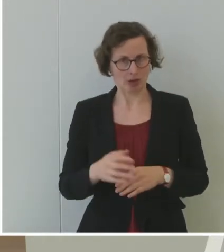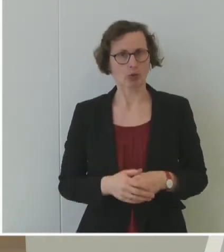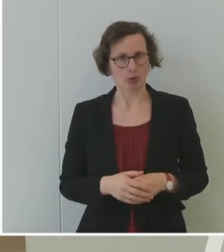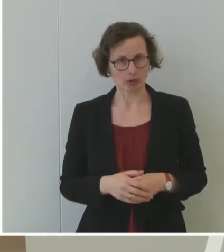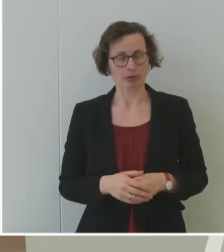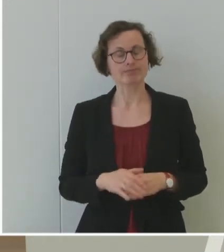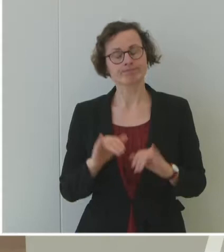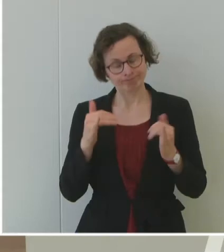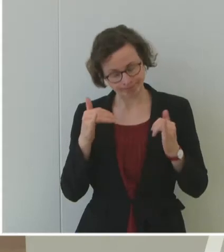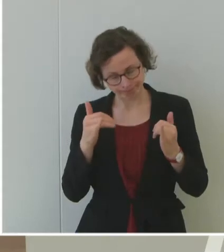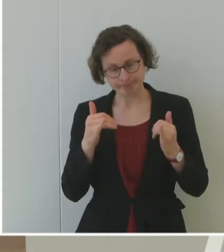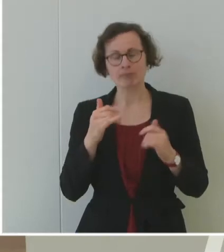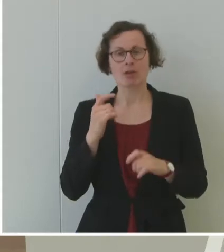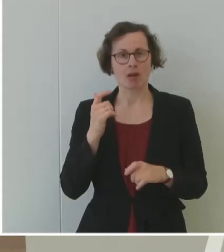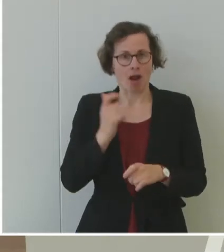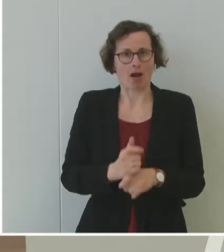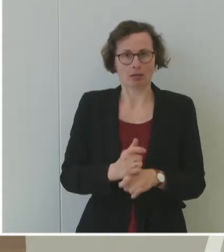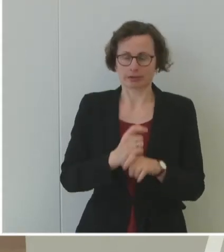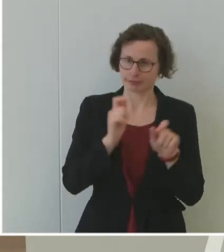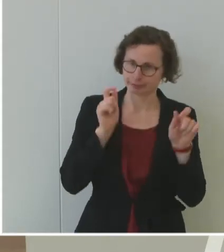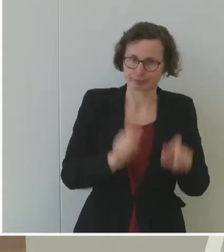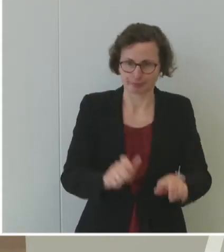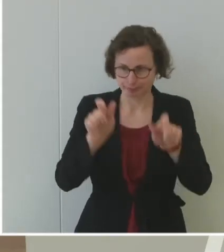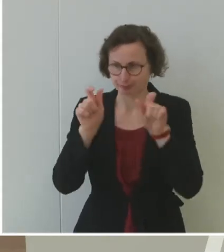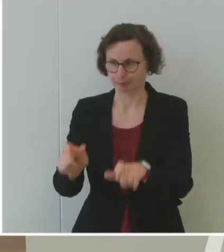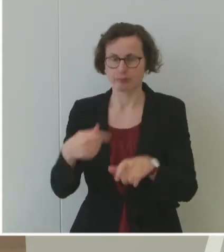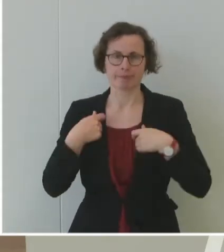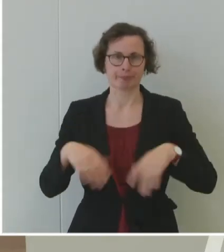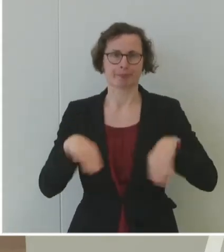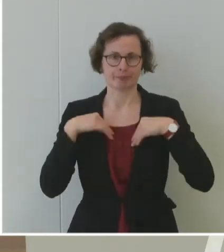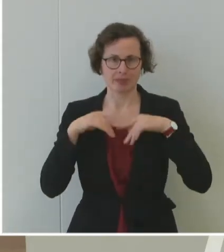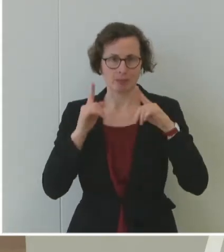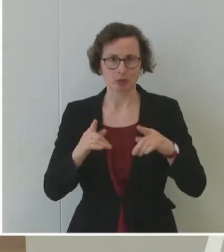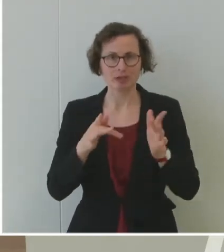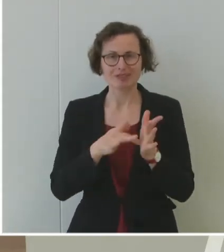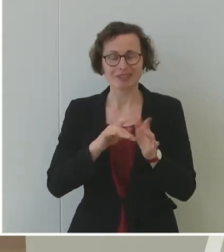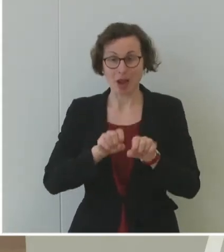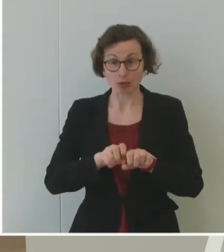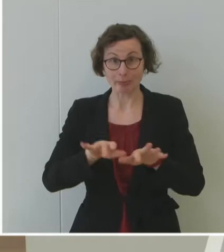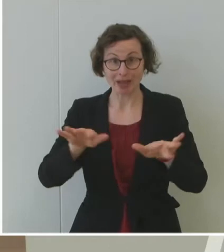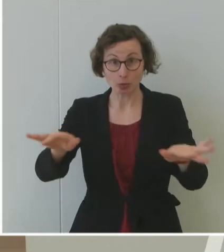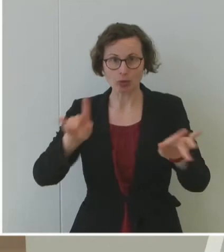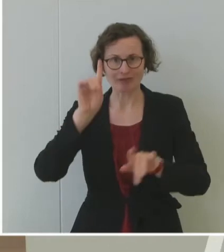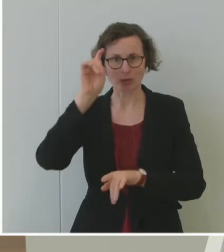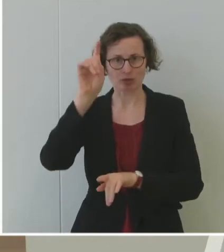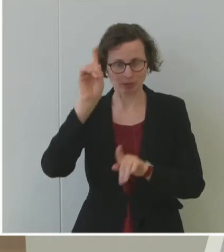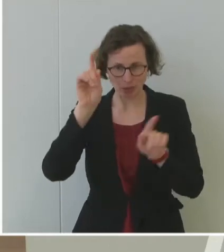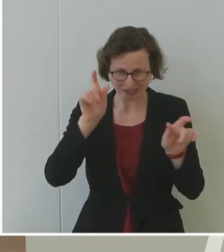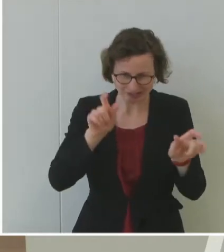war richtig, auch harte Einschnitte in Kauf zu nehmen. Denn wir müssen alles dafür tun, die Ausbreitung des Virus entgegenzutreten,